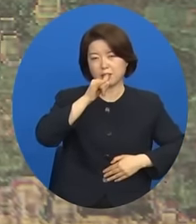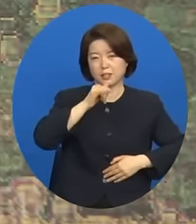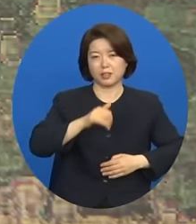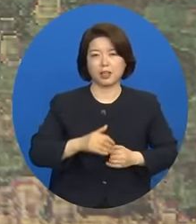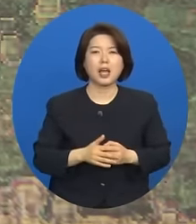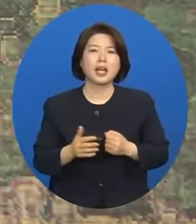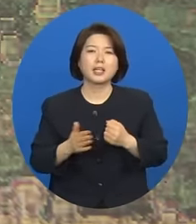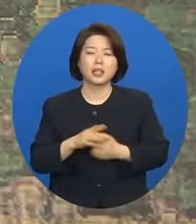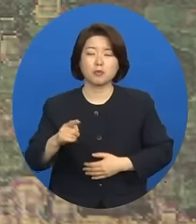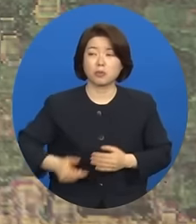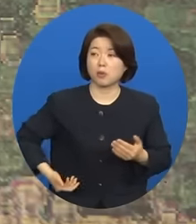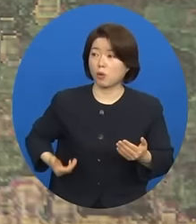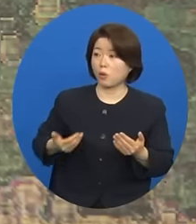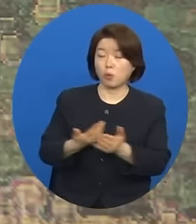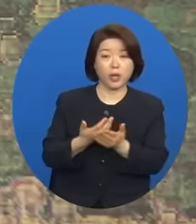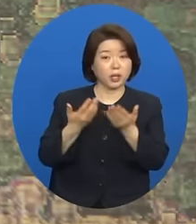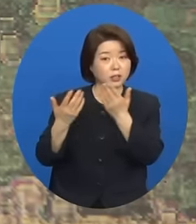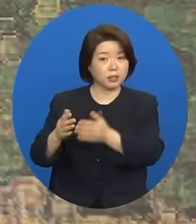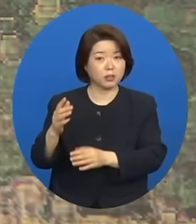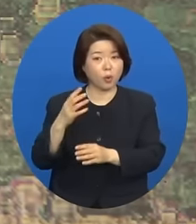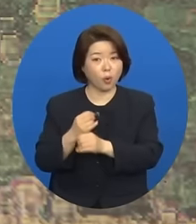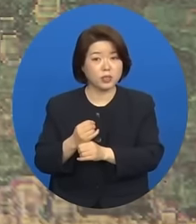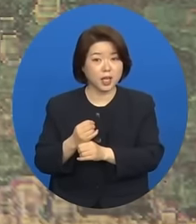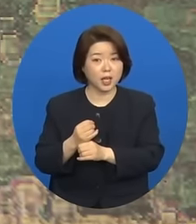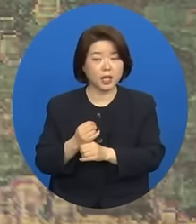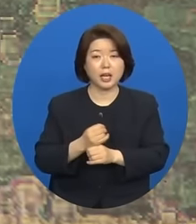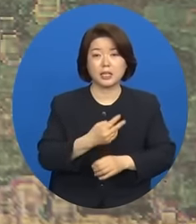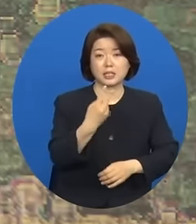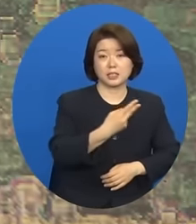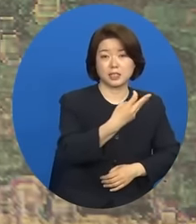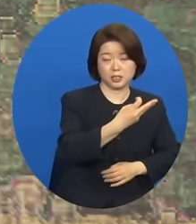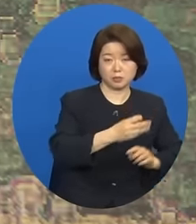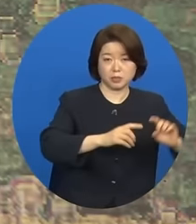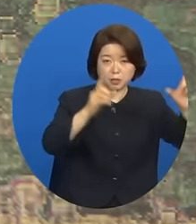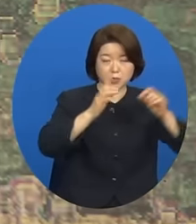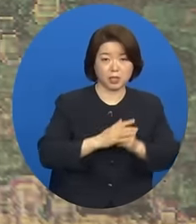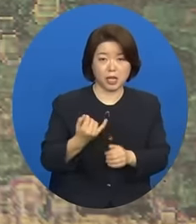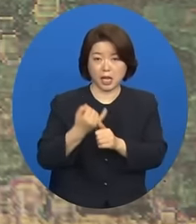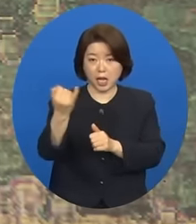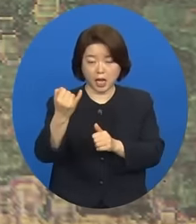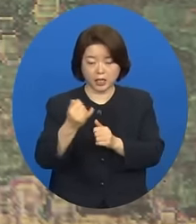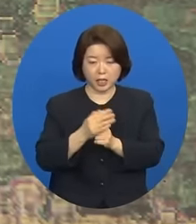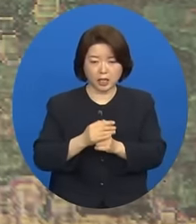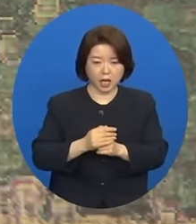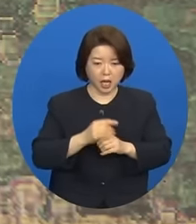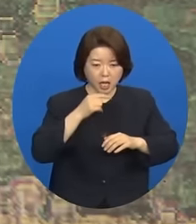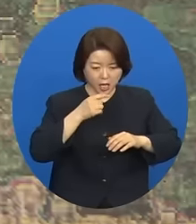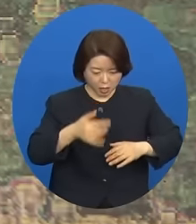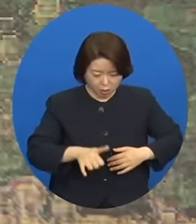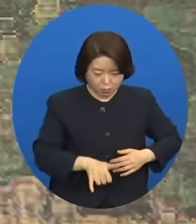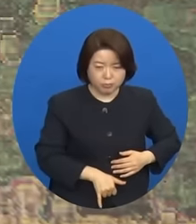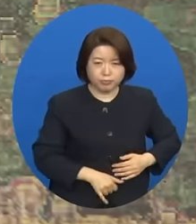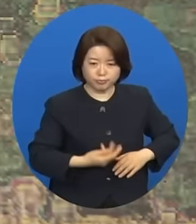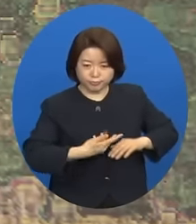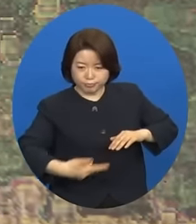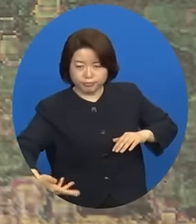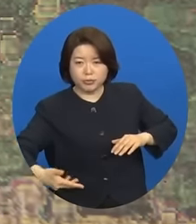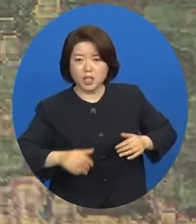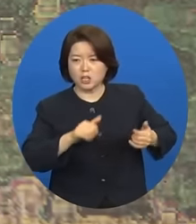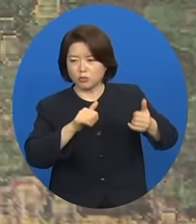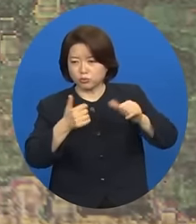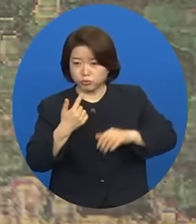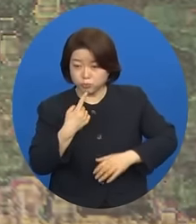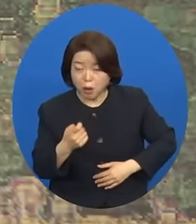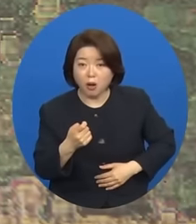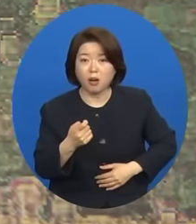그래서 그것을 회개하게 된 것이 어떤 때냐면 2013년에 아내가 이제 하혈에서 죽을 뻔하였을 때 그때 죽음의